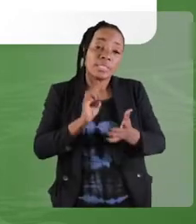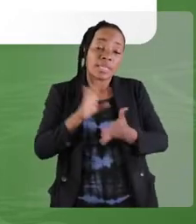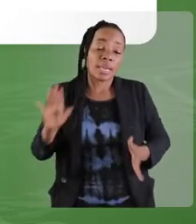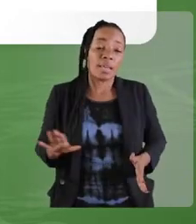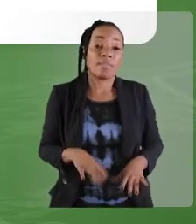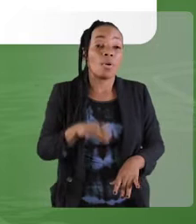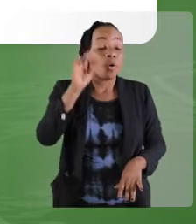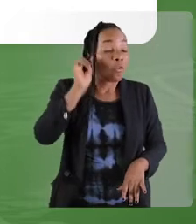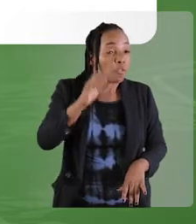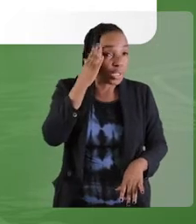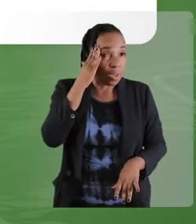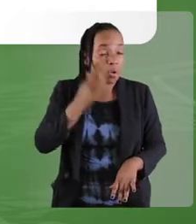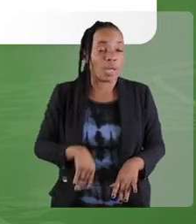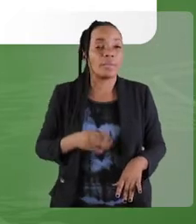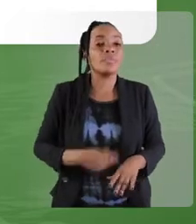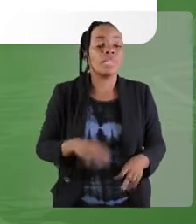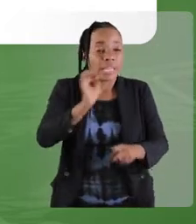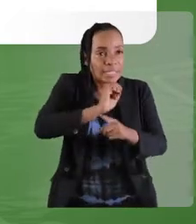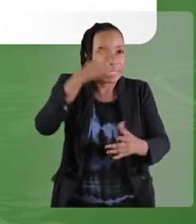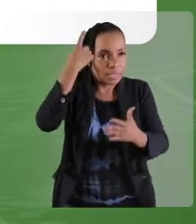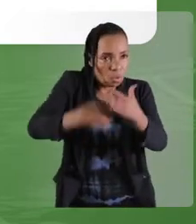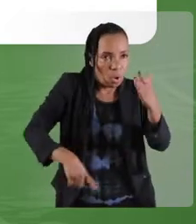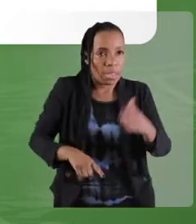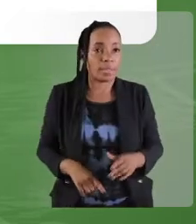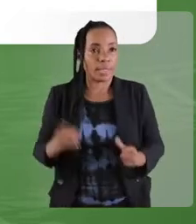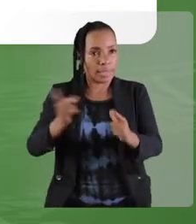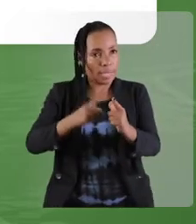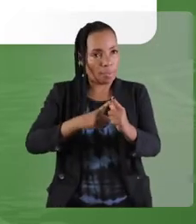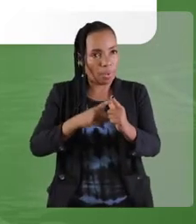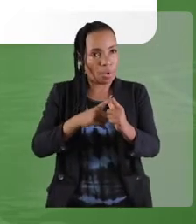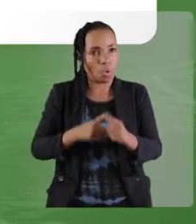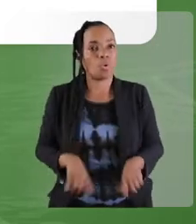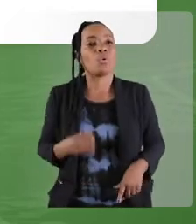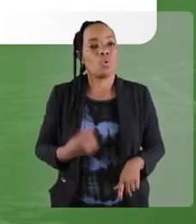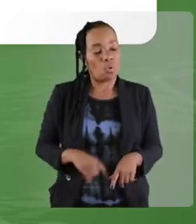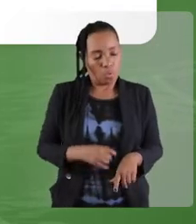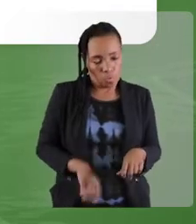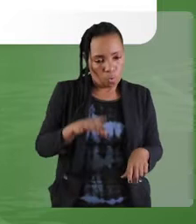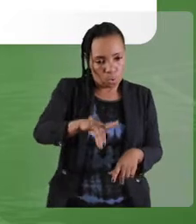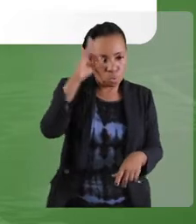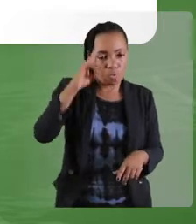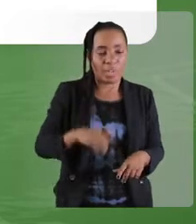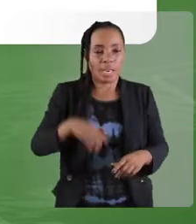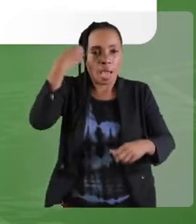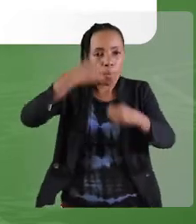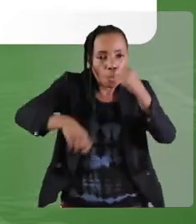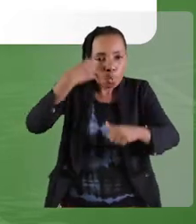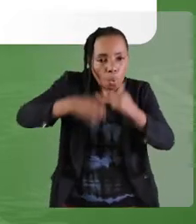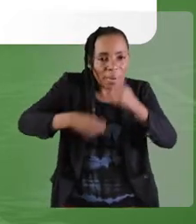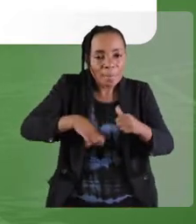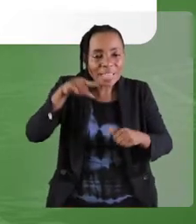de ce texte reposera sur les activités suivantes. Premièrement, nous verrons la problématique du